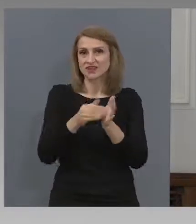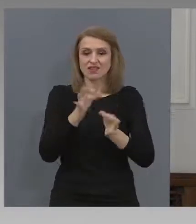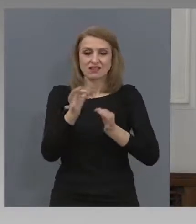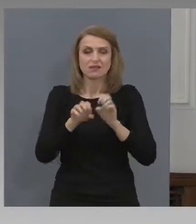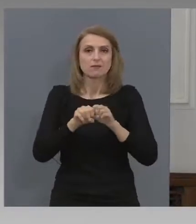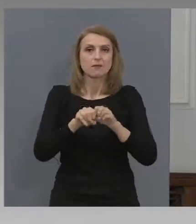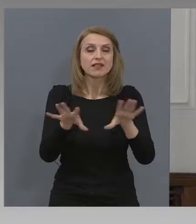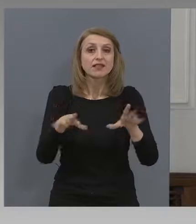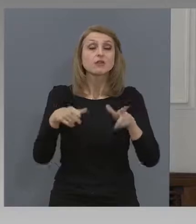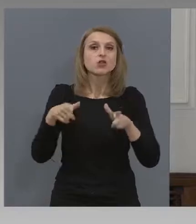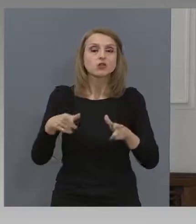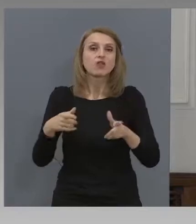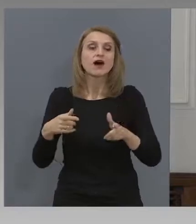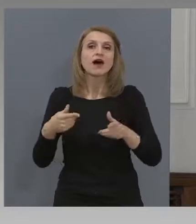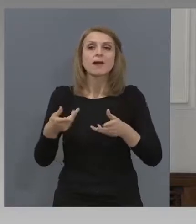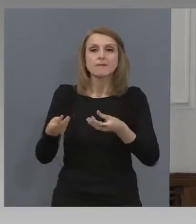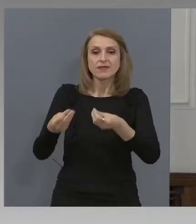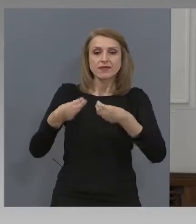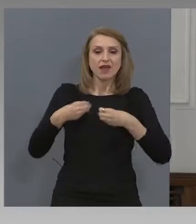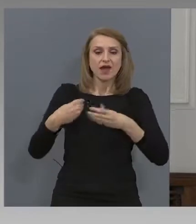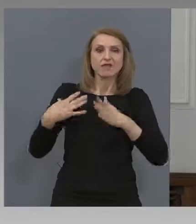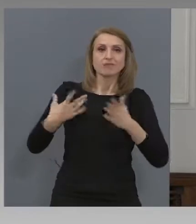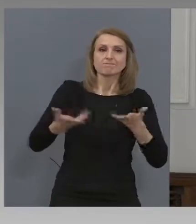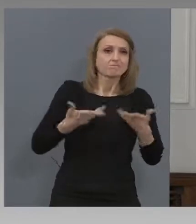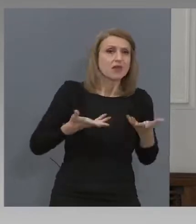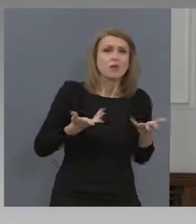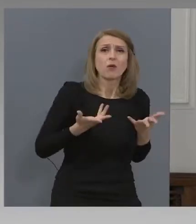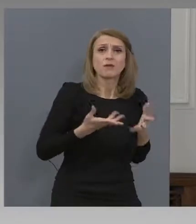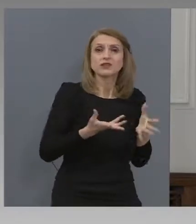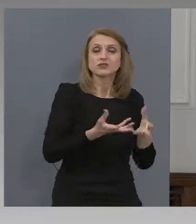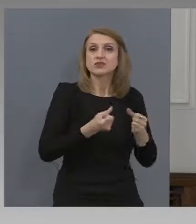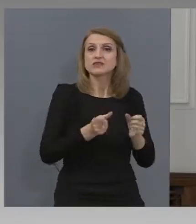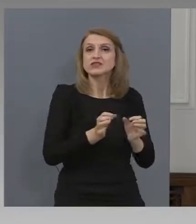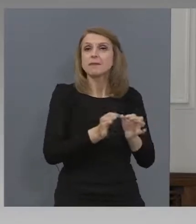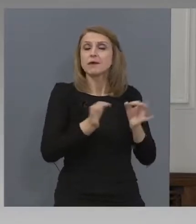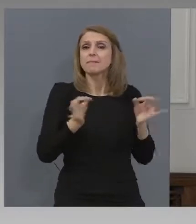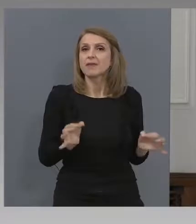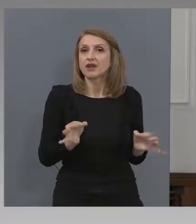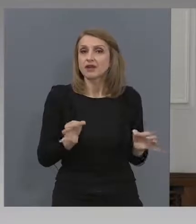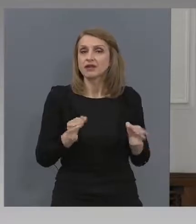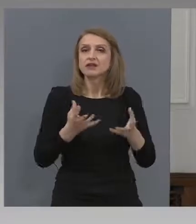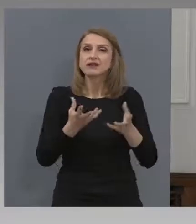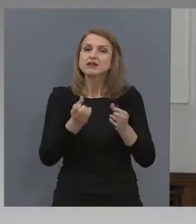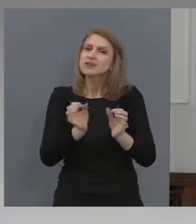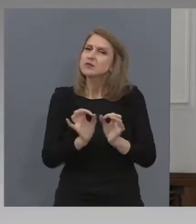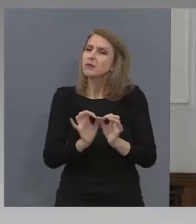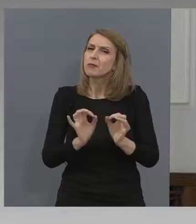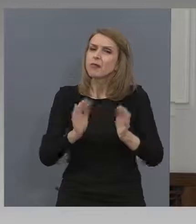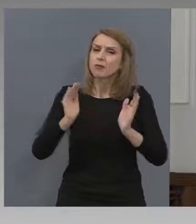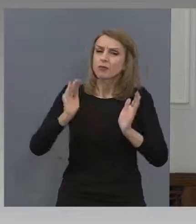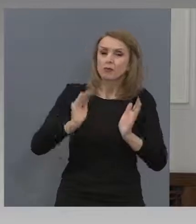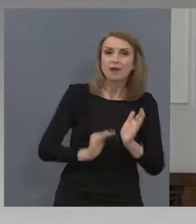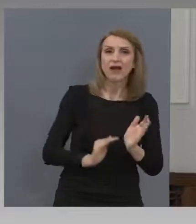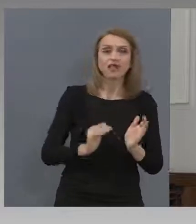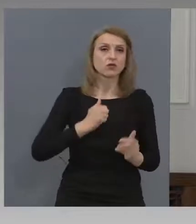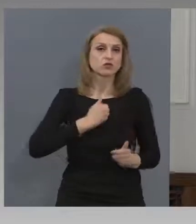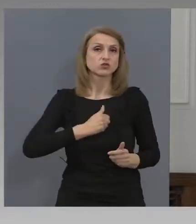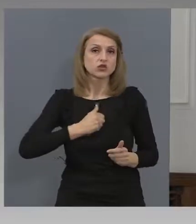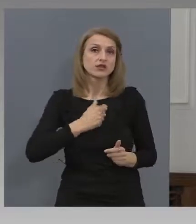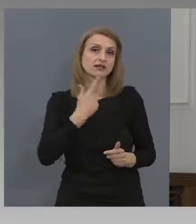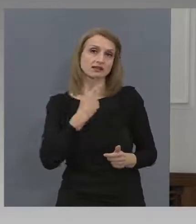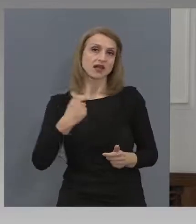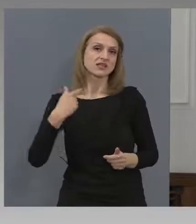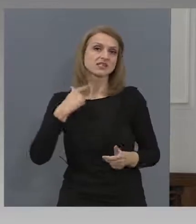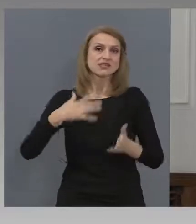ни принуждава да вземем бързи ликвидни мерки с цел минимизиране на щетите, на